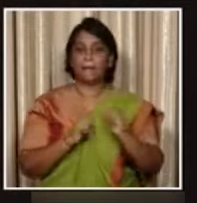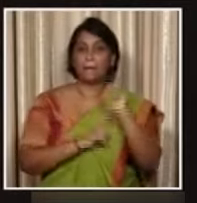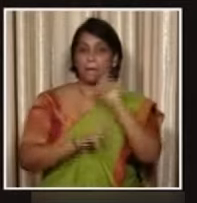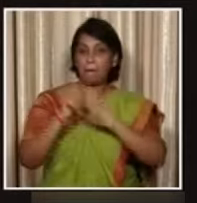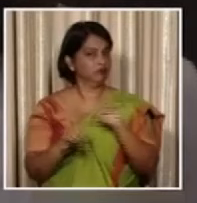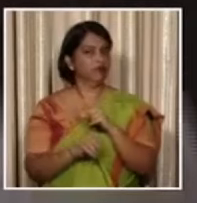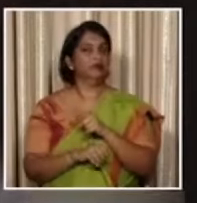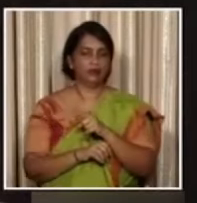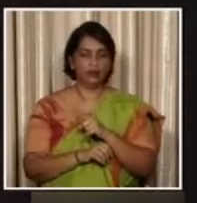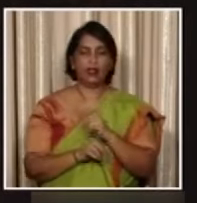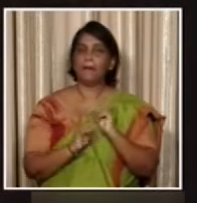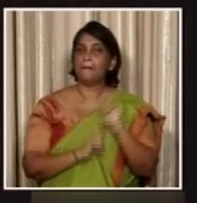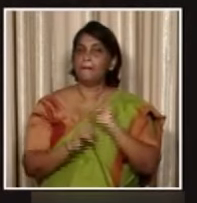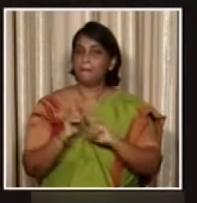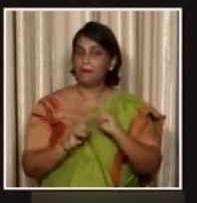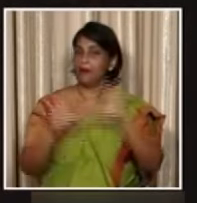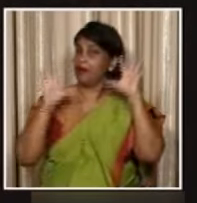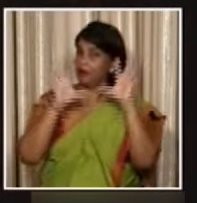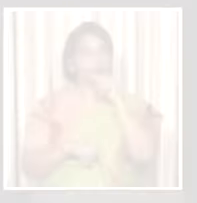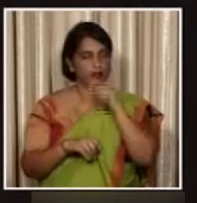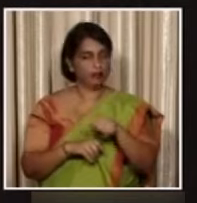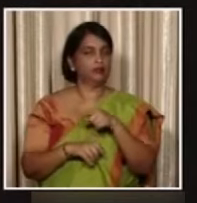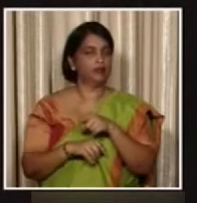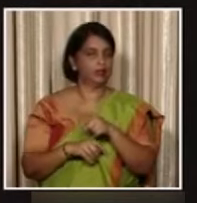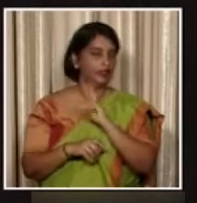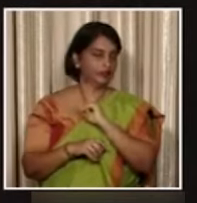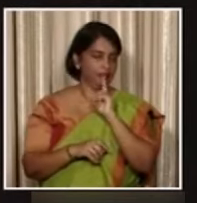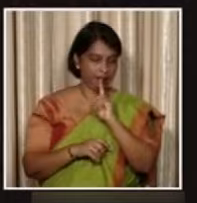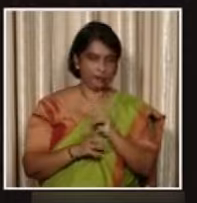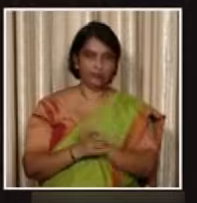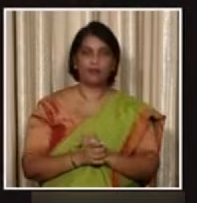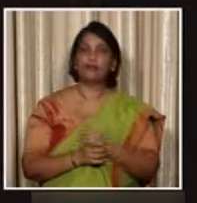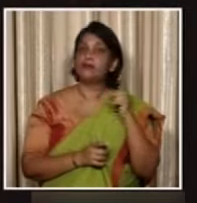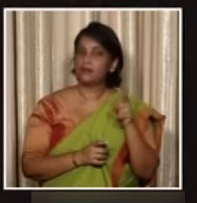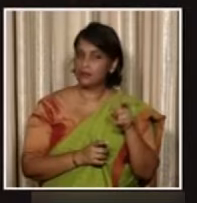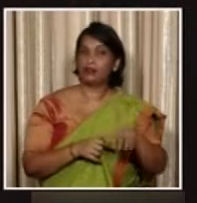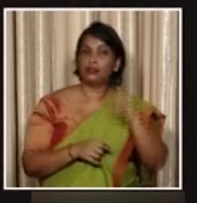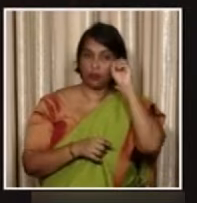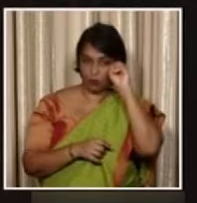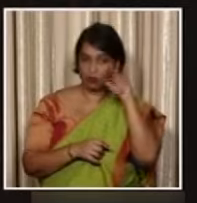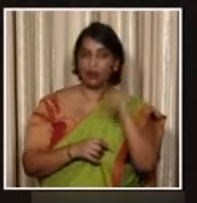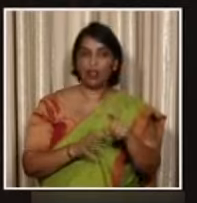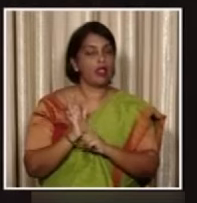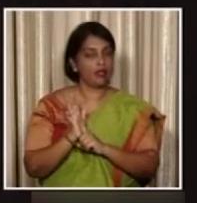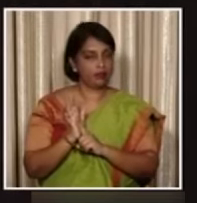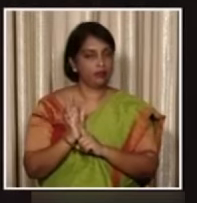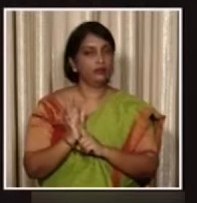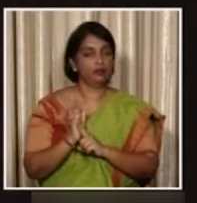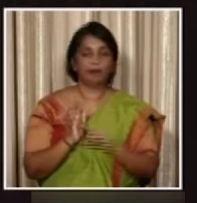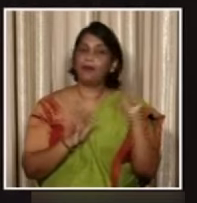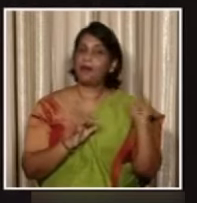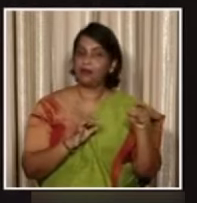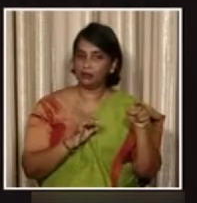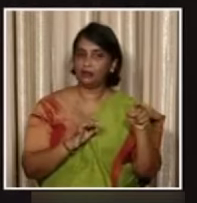පාර්ලිමේන්තුව ළඟට ඇවිල්ලා පාර්ලිමේන්තු වට කරන්න එන්න කියලා ඉල්ලීමක් කරා. ඒක තවදුරටත් ලාල්කාන්ත